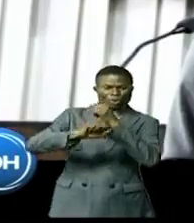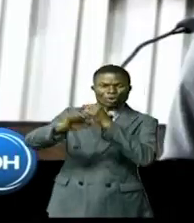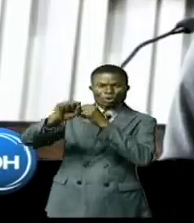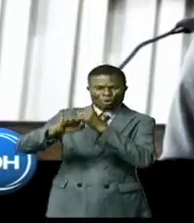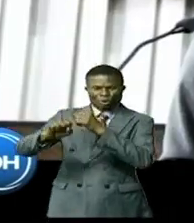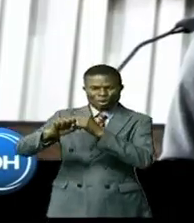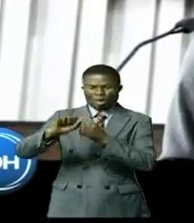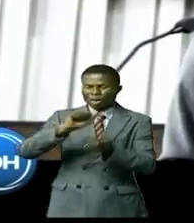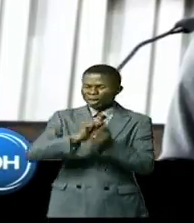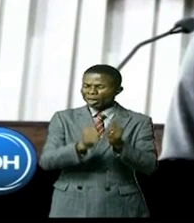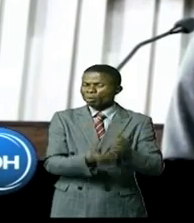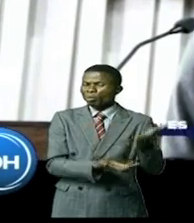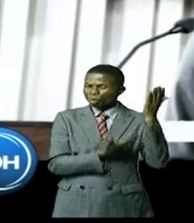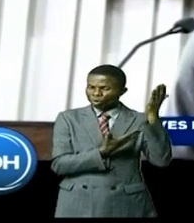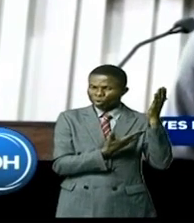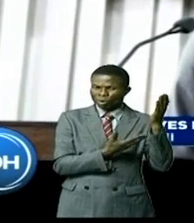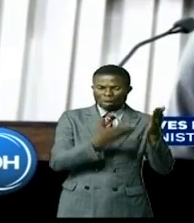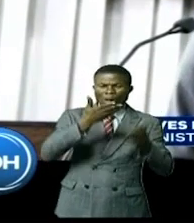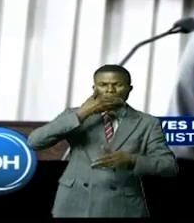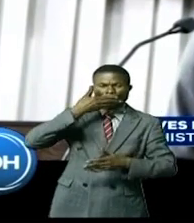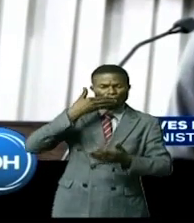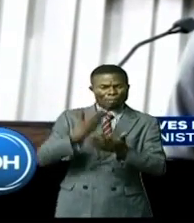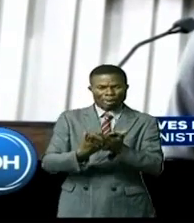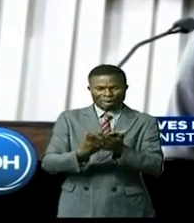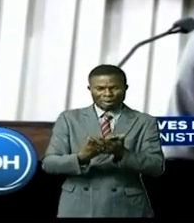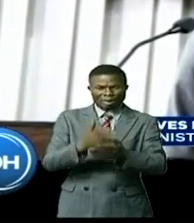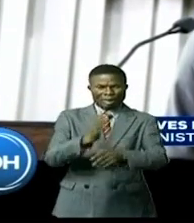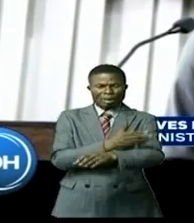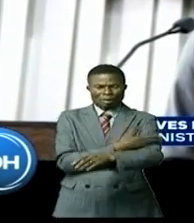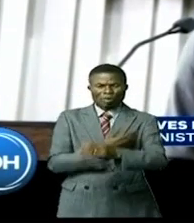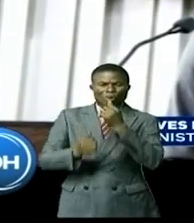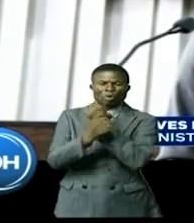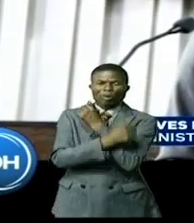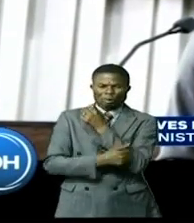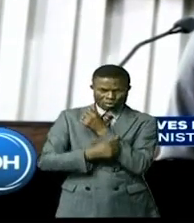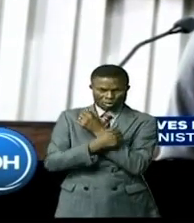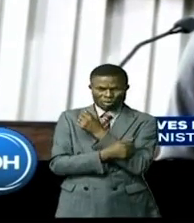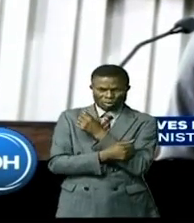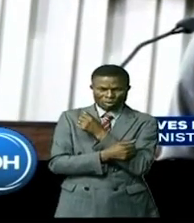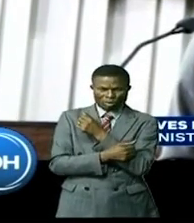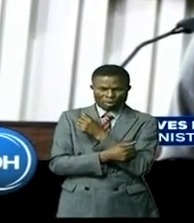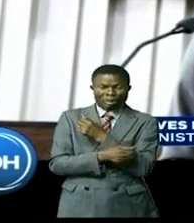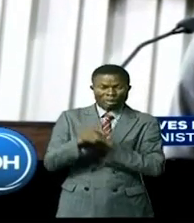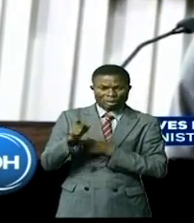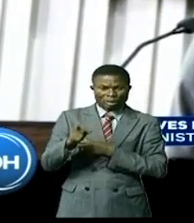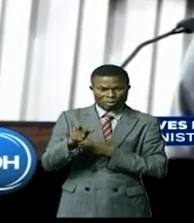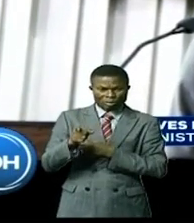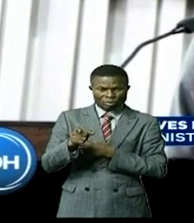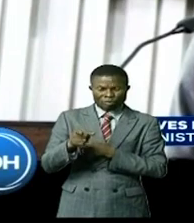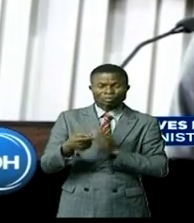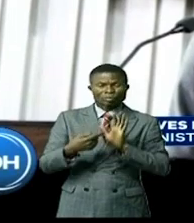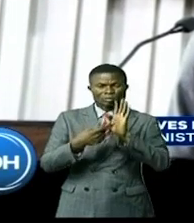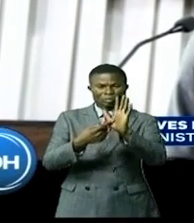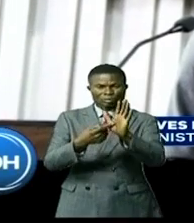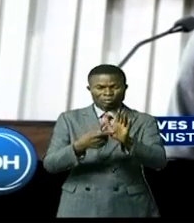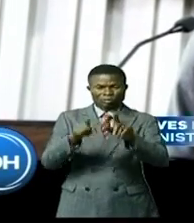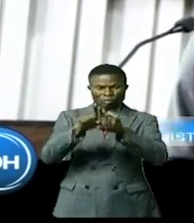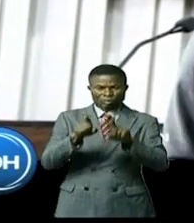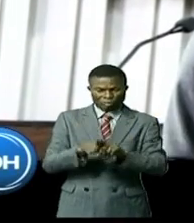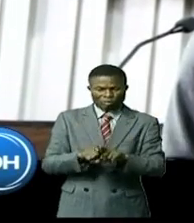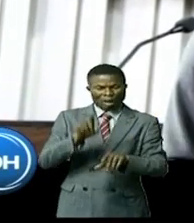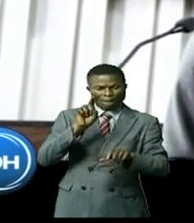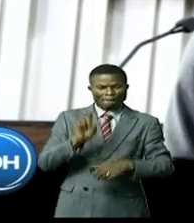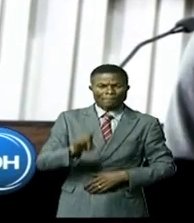enjeu capital pour la bonne marche de notre pays, car il marche l'expression ainsi que les